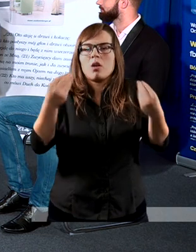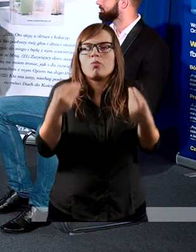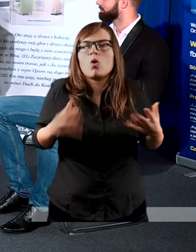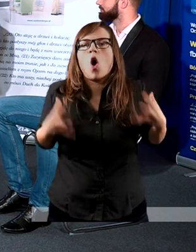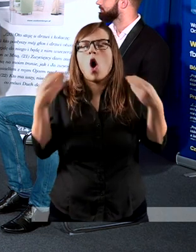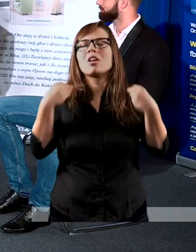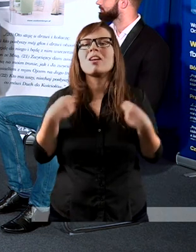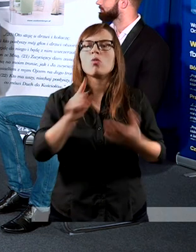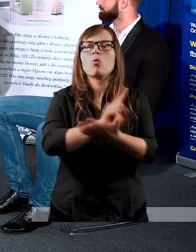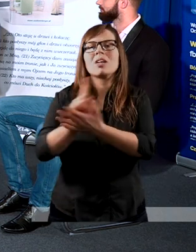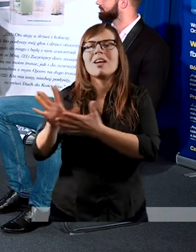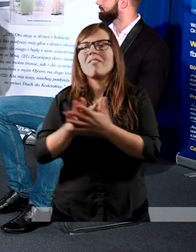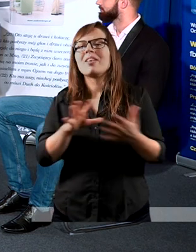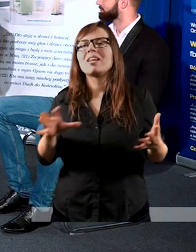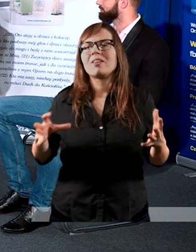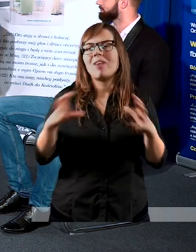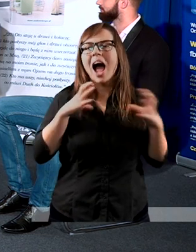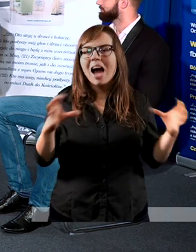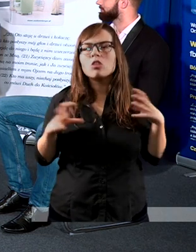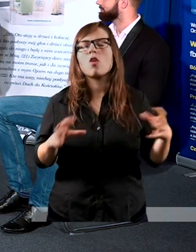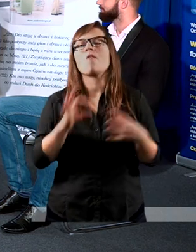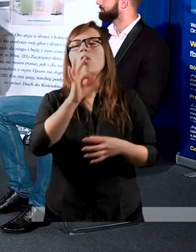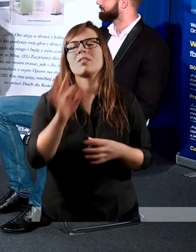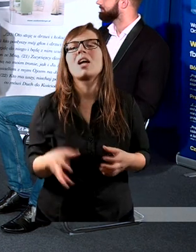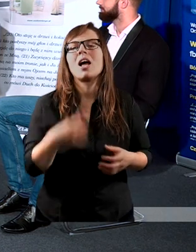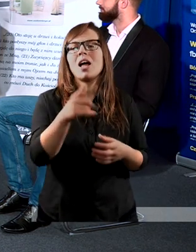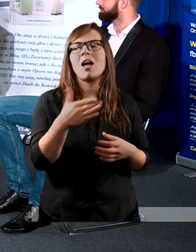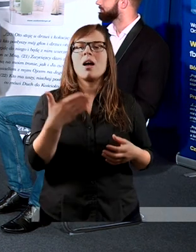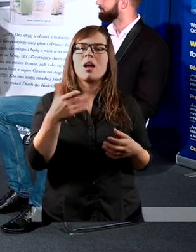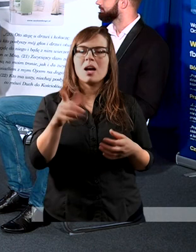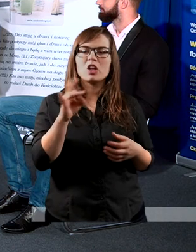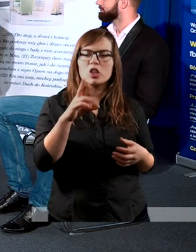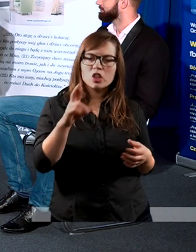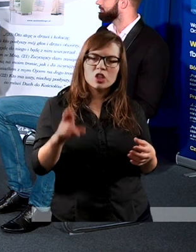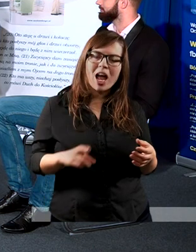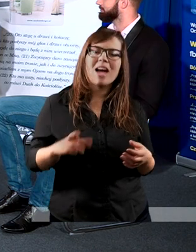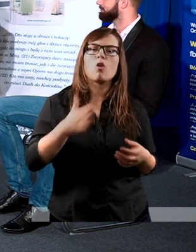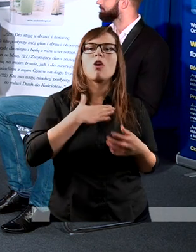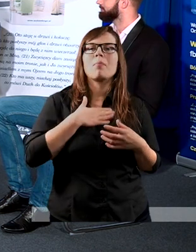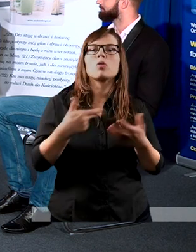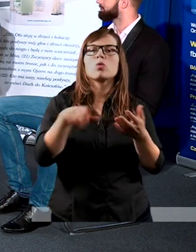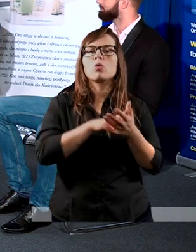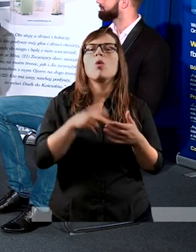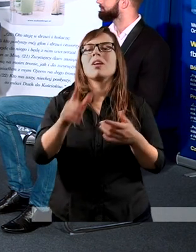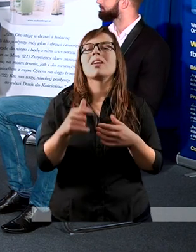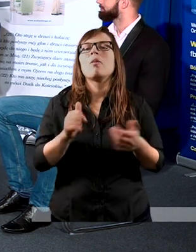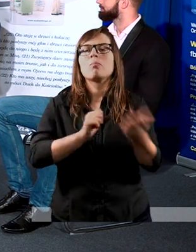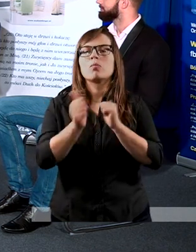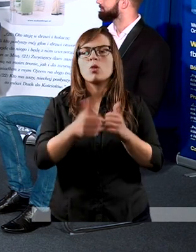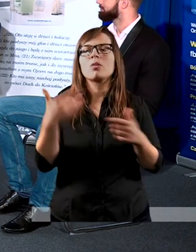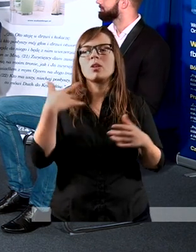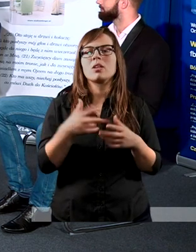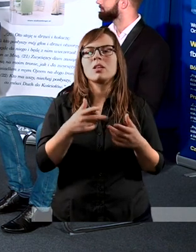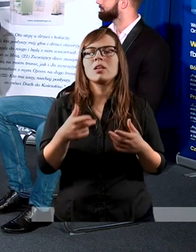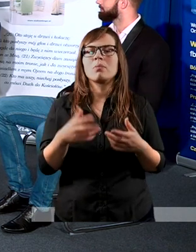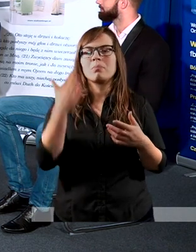osiąga sukces w swoim aktorstwie. Mamy swego czasu mistrza Polski w kickboxingu.